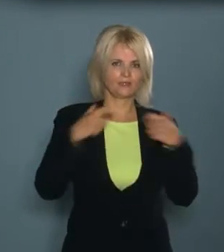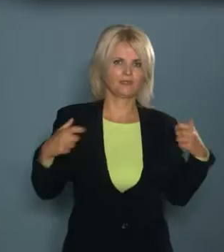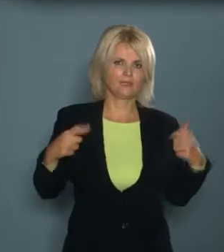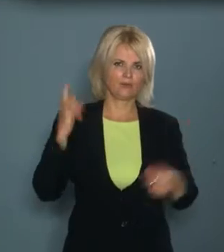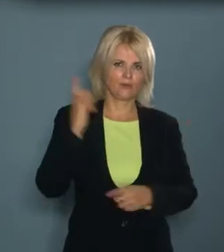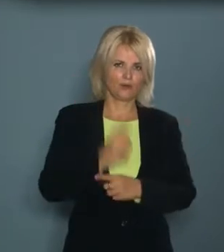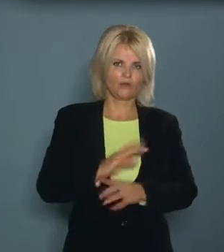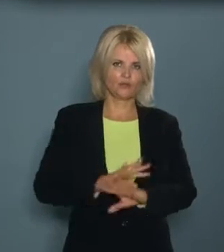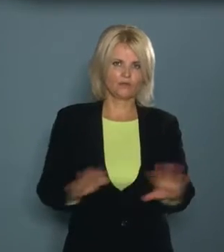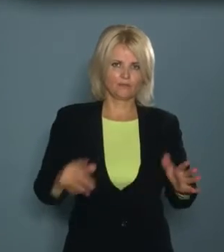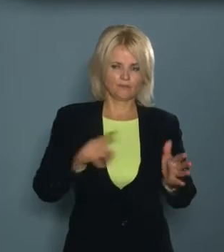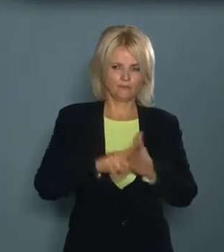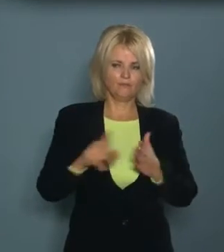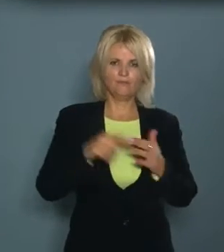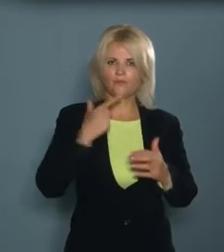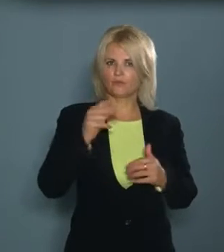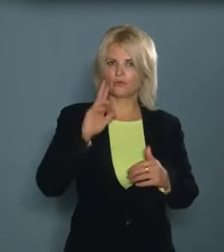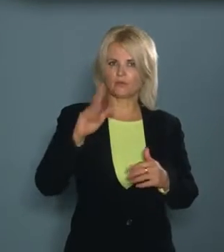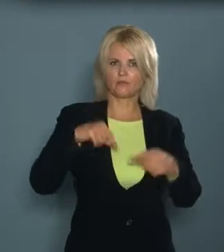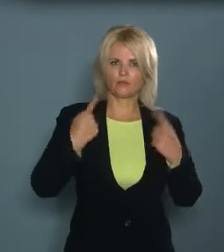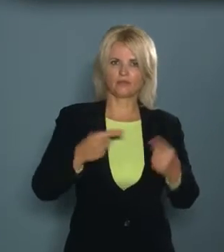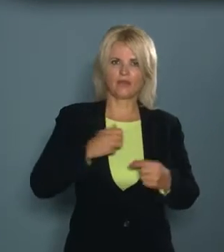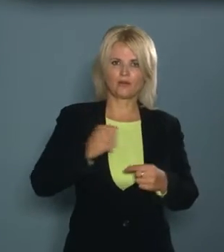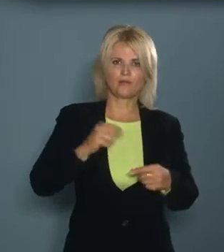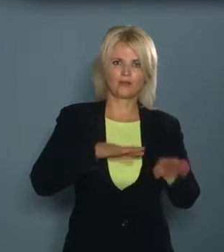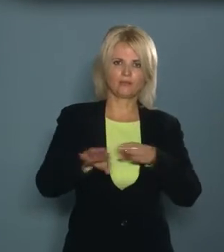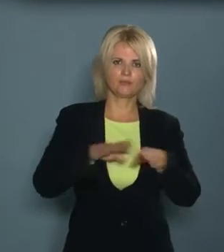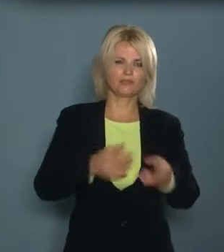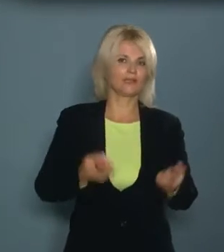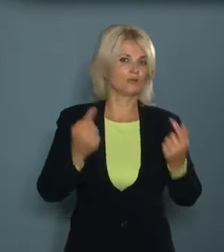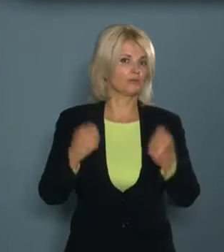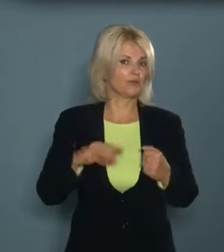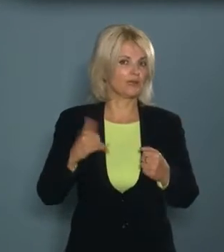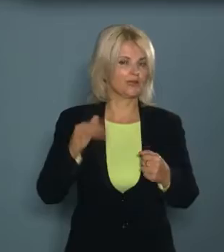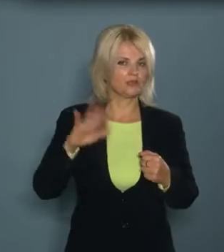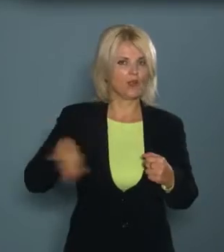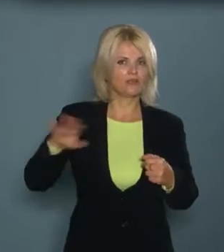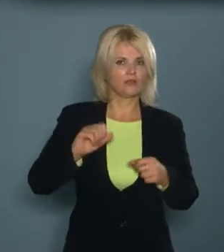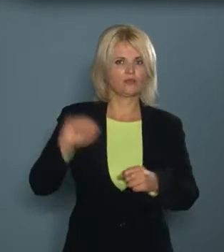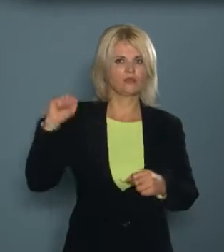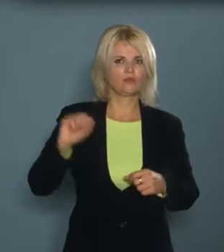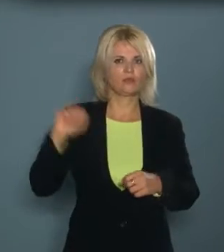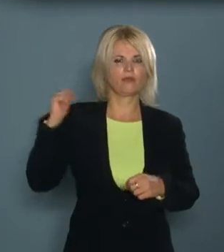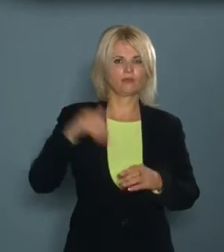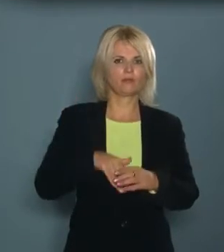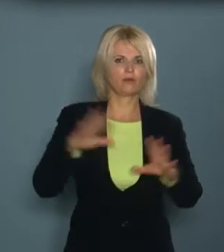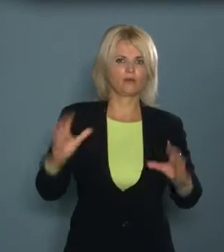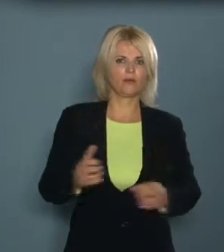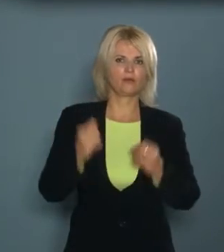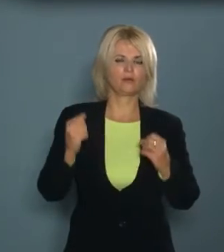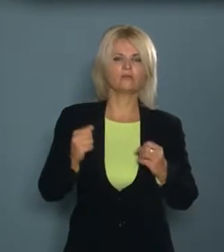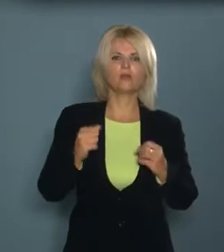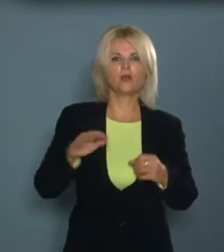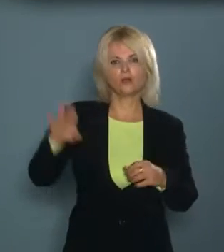posztokon. Október 23-a után pedig a Honvédelmi Minisztériumtól és a hazai kommunista párton belül megalakult